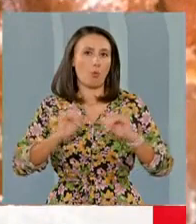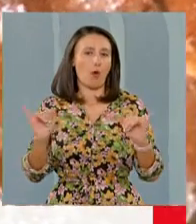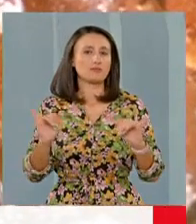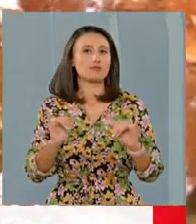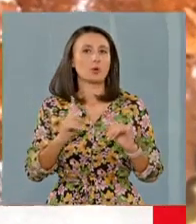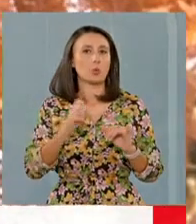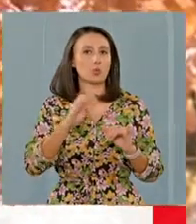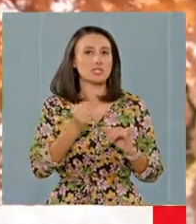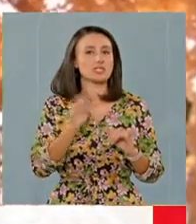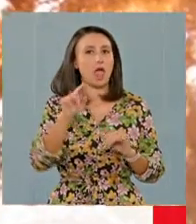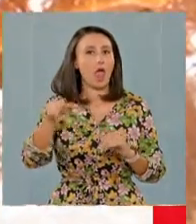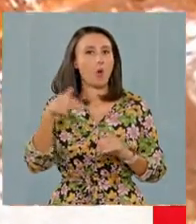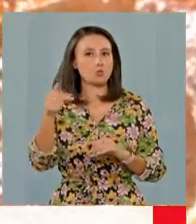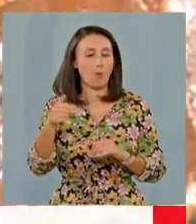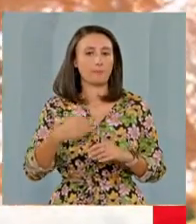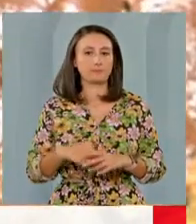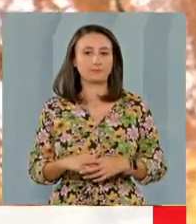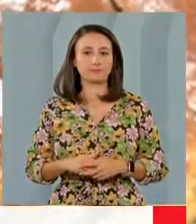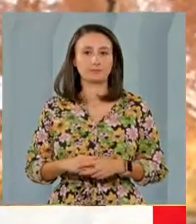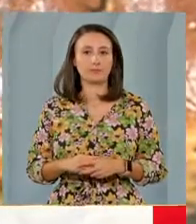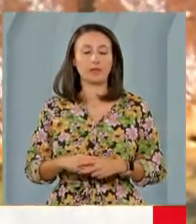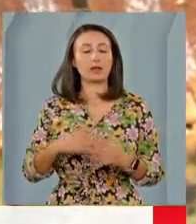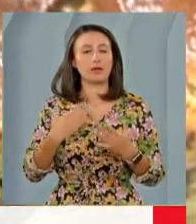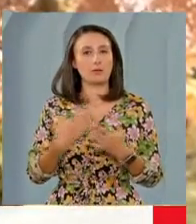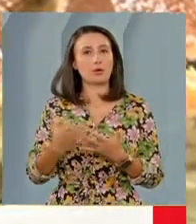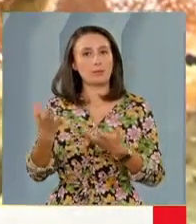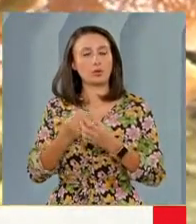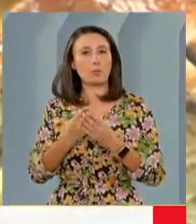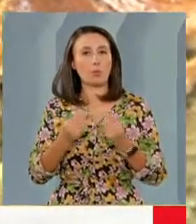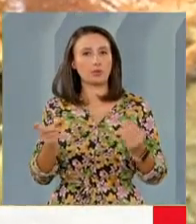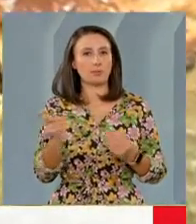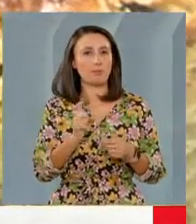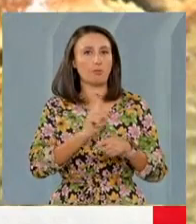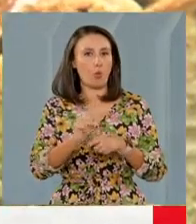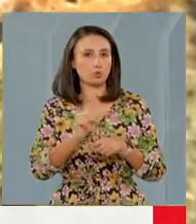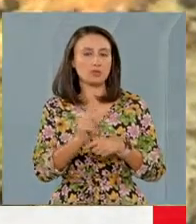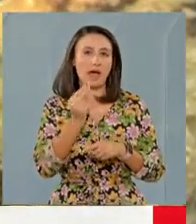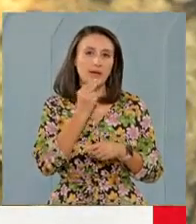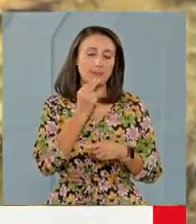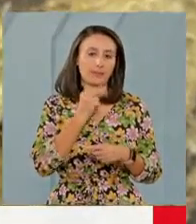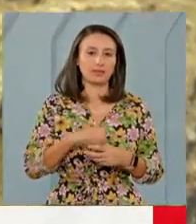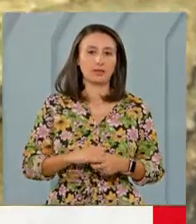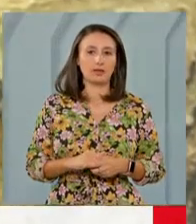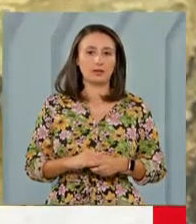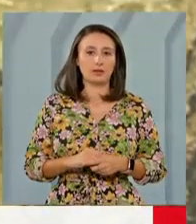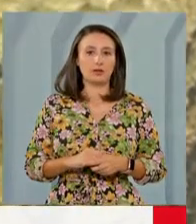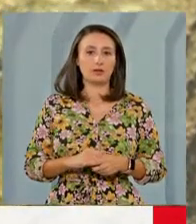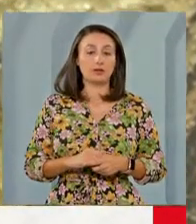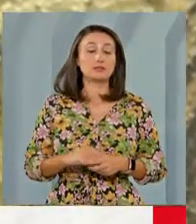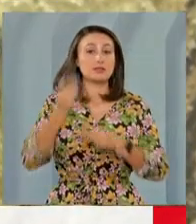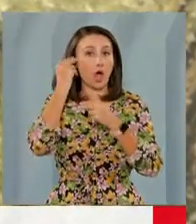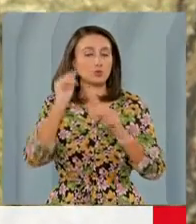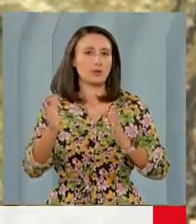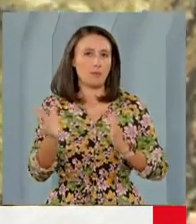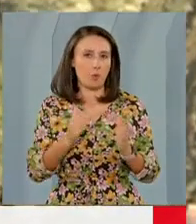în momentul de față pentru că tu îl importăm mare parte din produsele alimentare Deci înseamnă că vremuri destul de